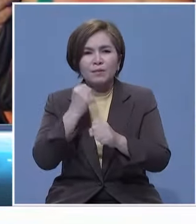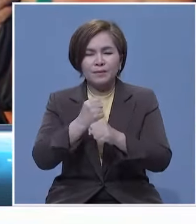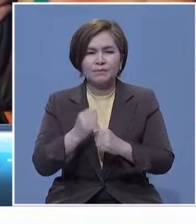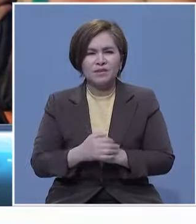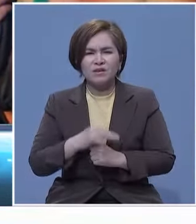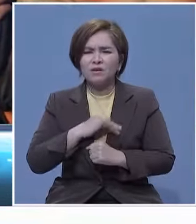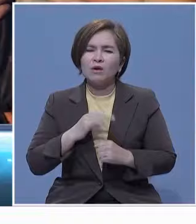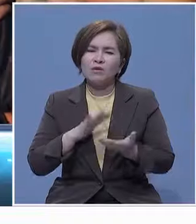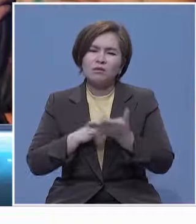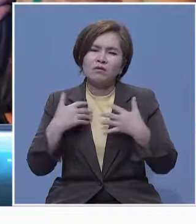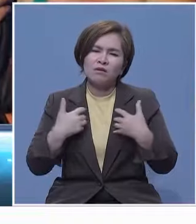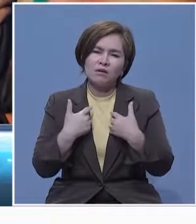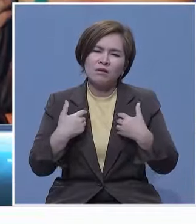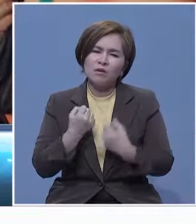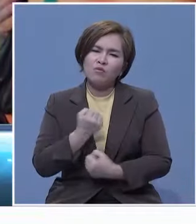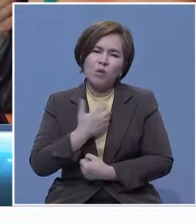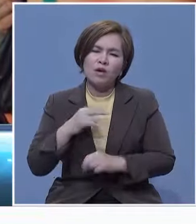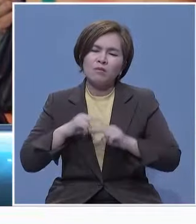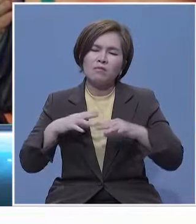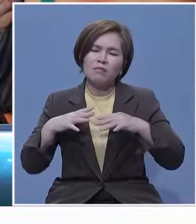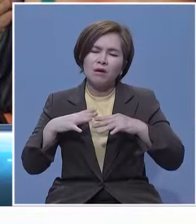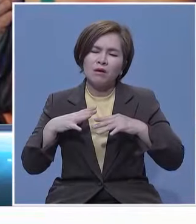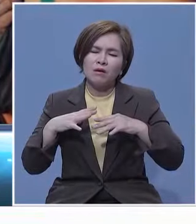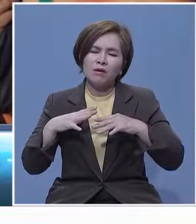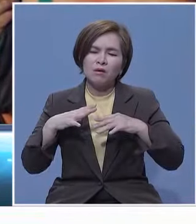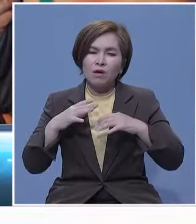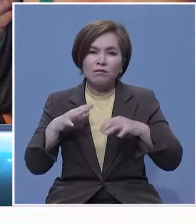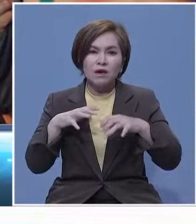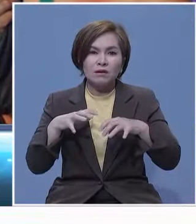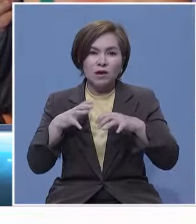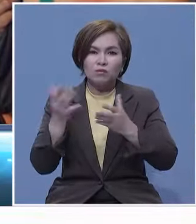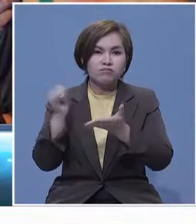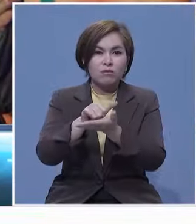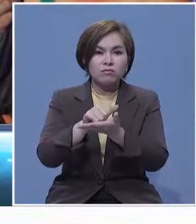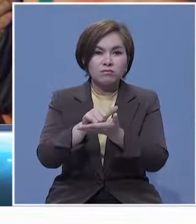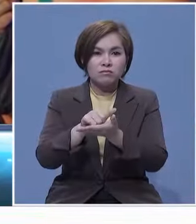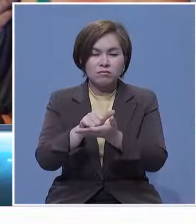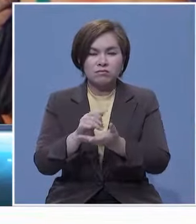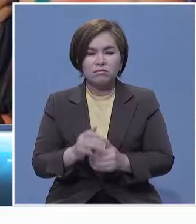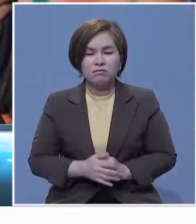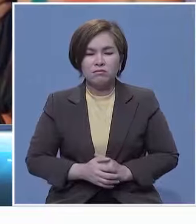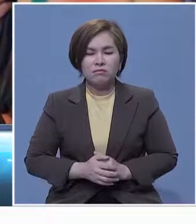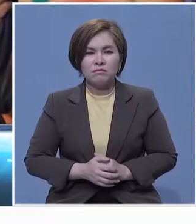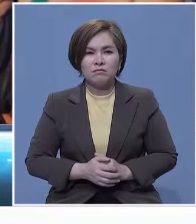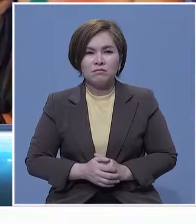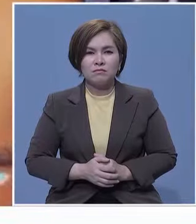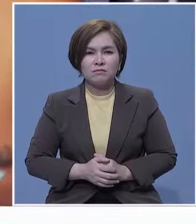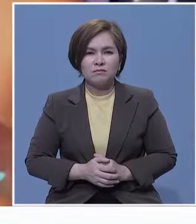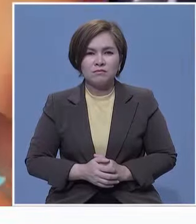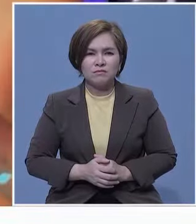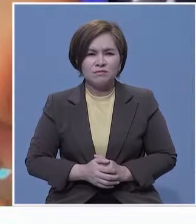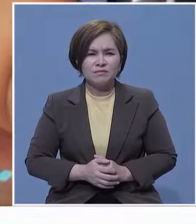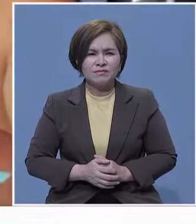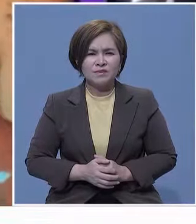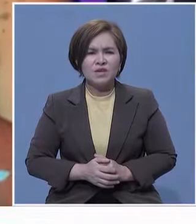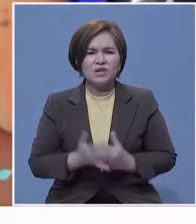กว่ารู้สึกเหนื่อยไม่ไหวเลยขอนั่งพักอยู่ดีๆก็มีอาการชักและล้มทิ้งตัวลงไปค่ะ แต่ตอนนี้เ